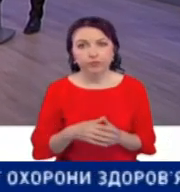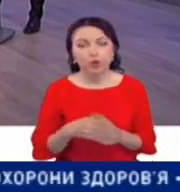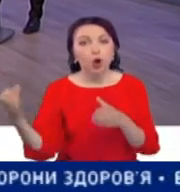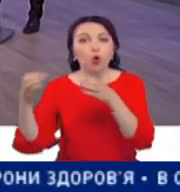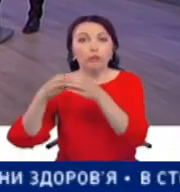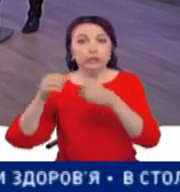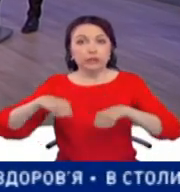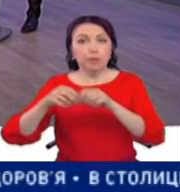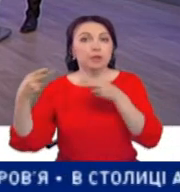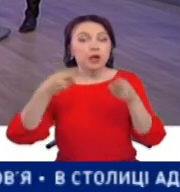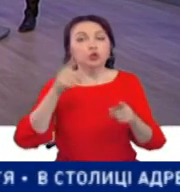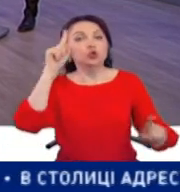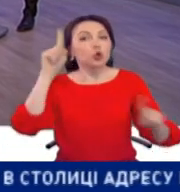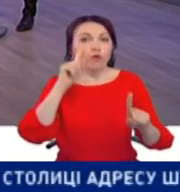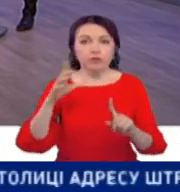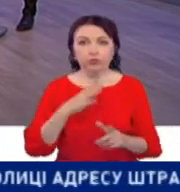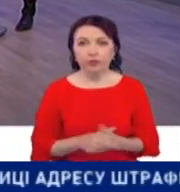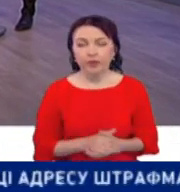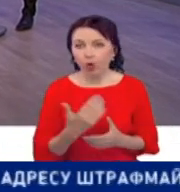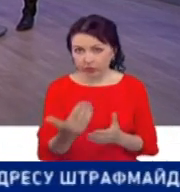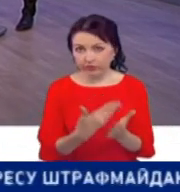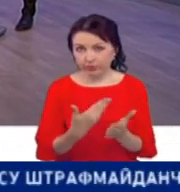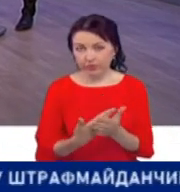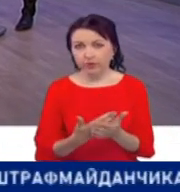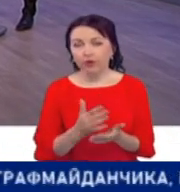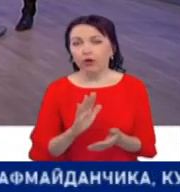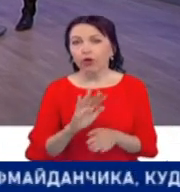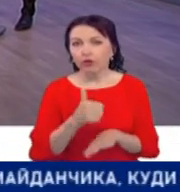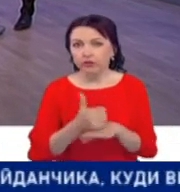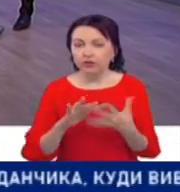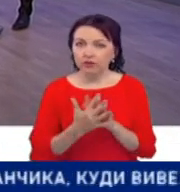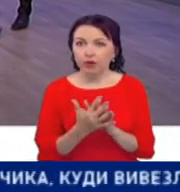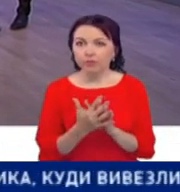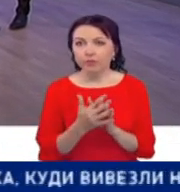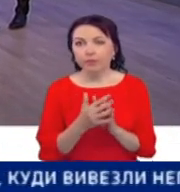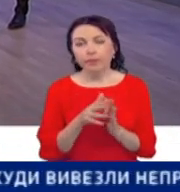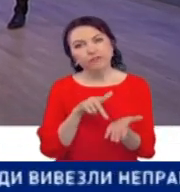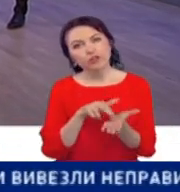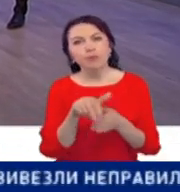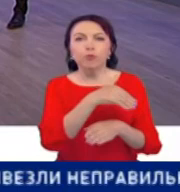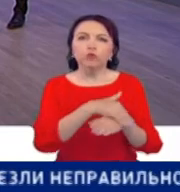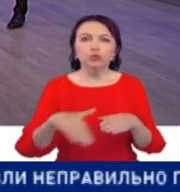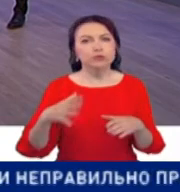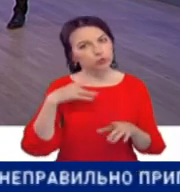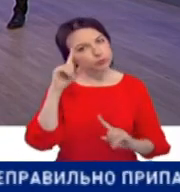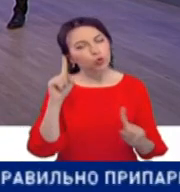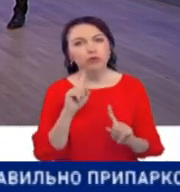Да? От ви би, да, як голова села, вийшли би, по якійсь би вулиці пройшли і були б